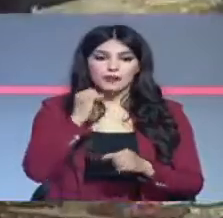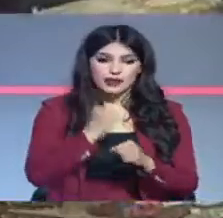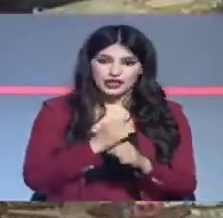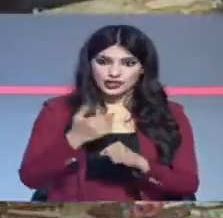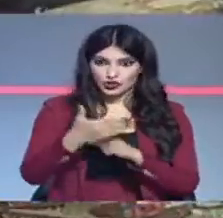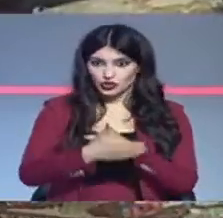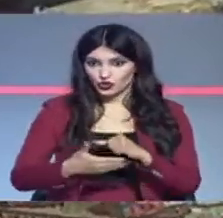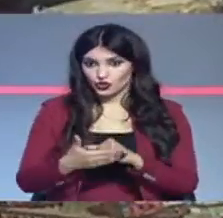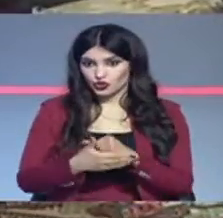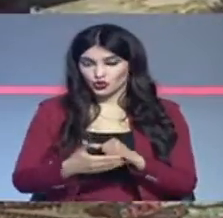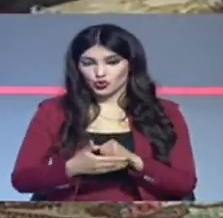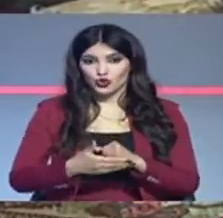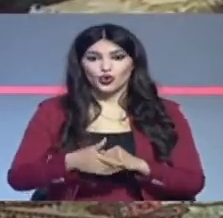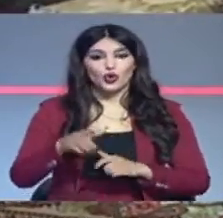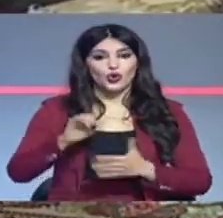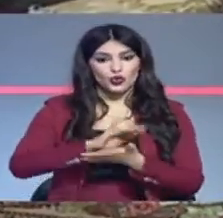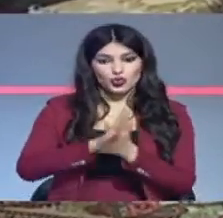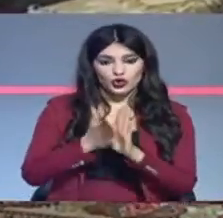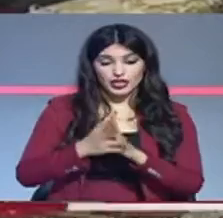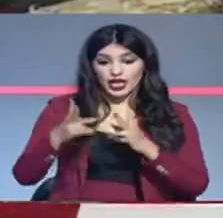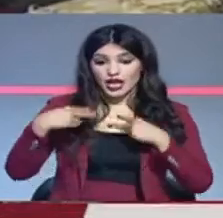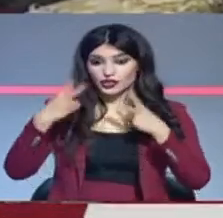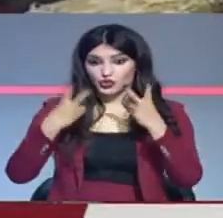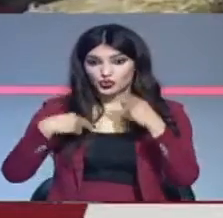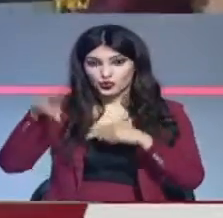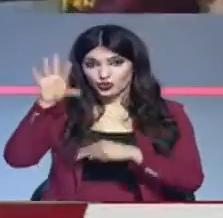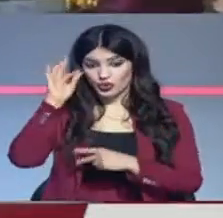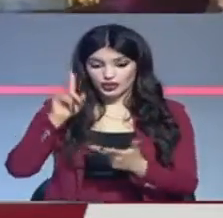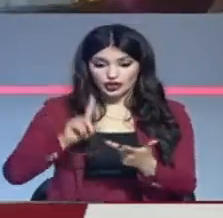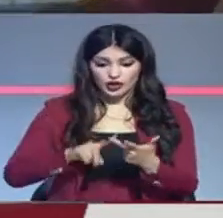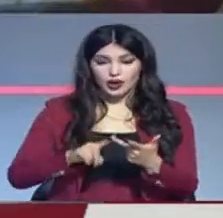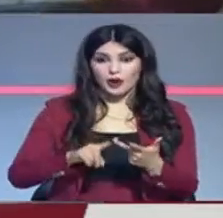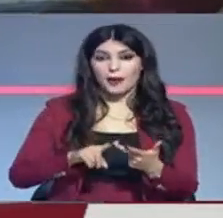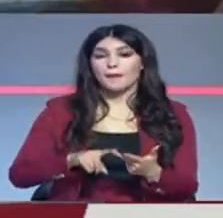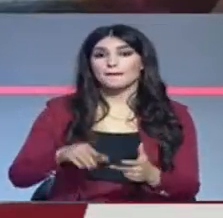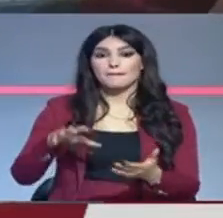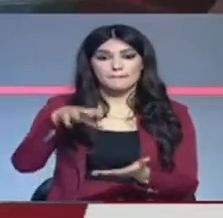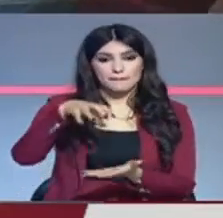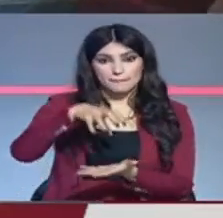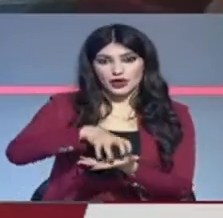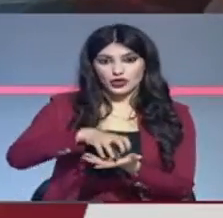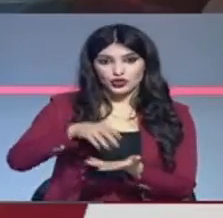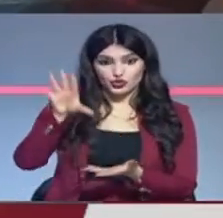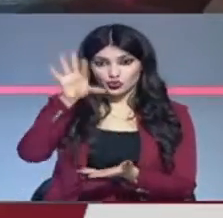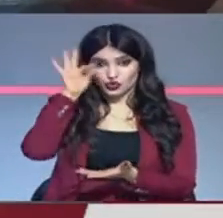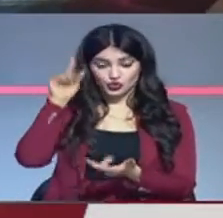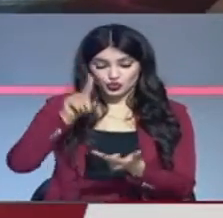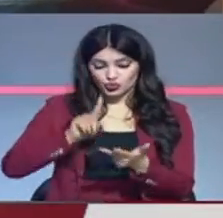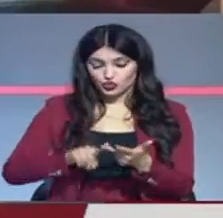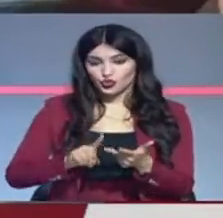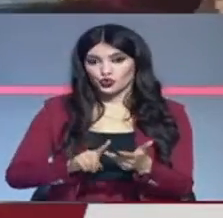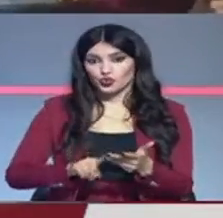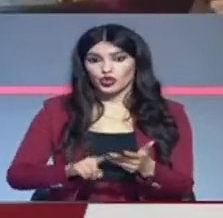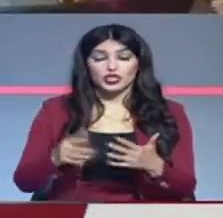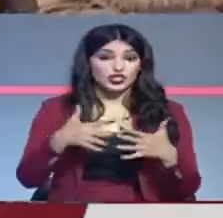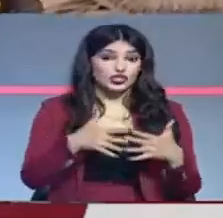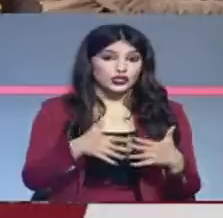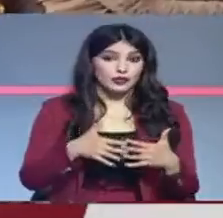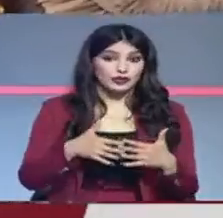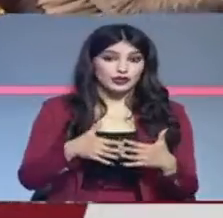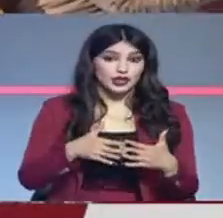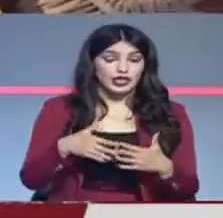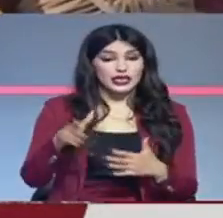ممثلات عن كل من جمعيه اصوات تونس والمركز التونسي المتوسطي وشبكه نساء القيادات الافريقيه